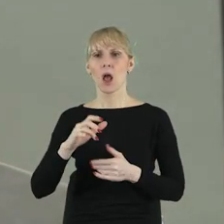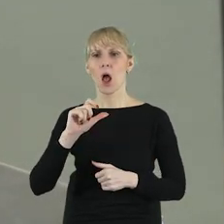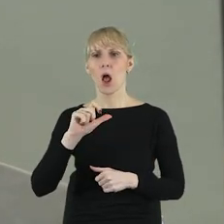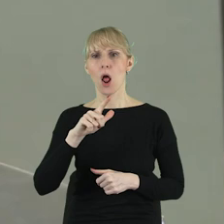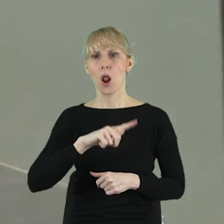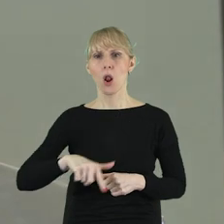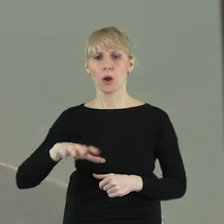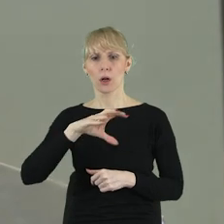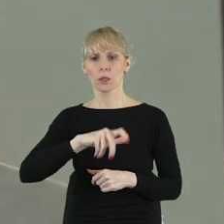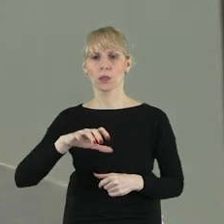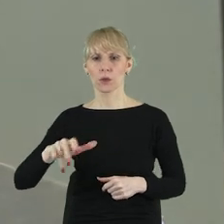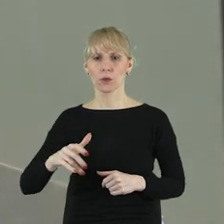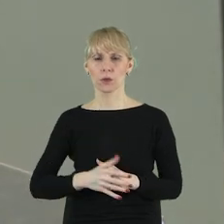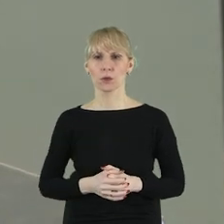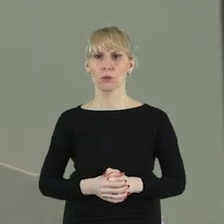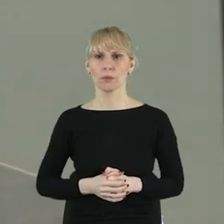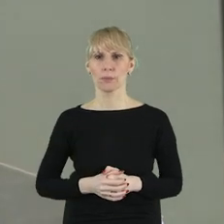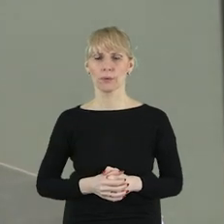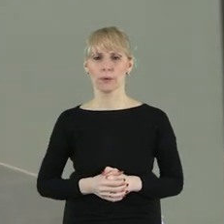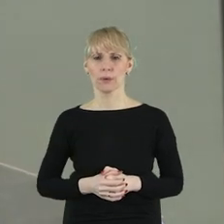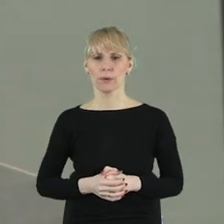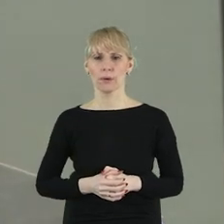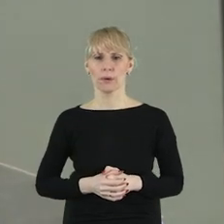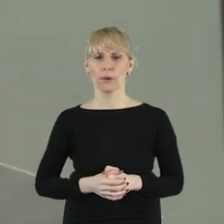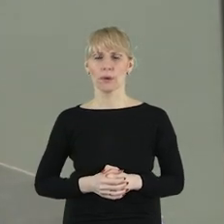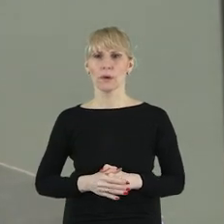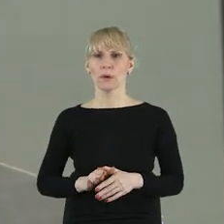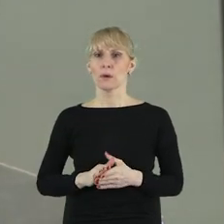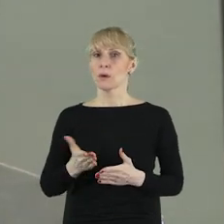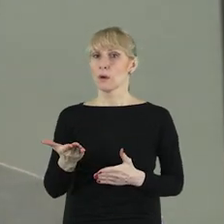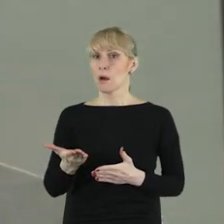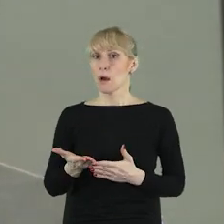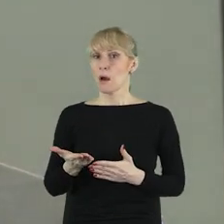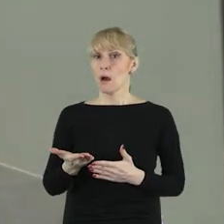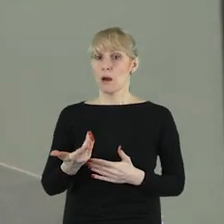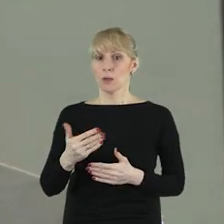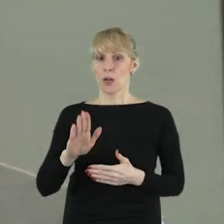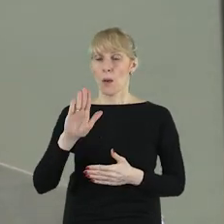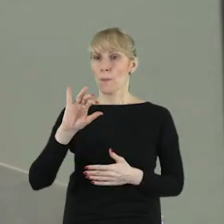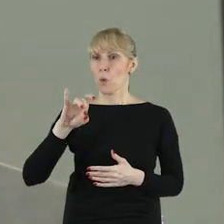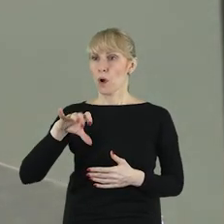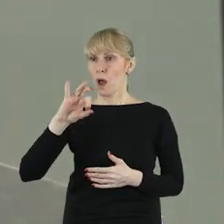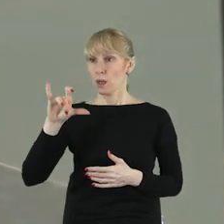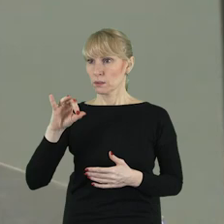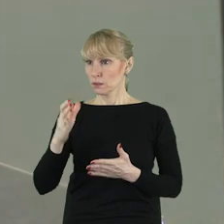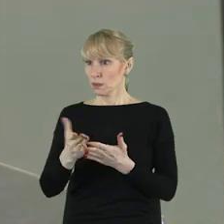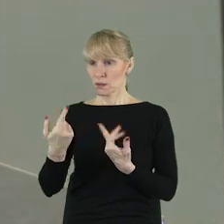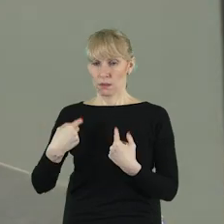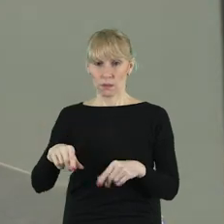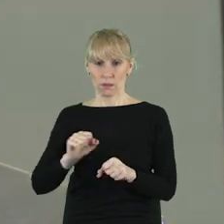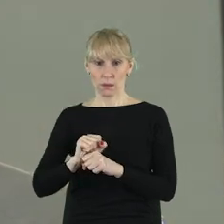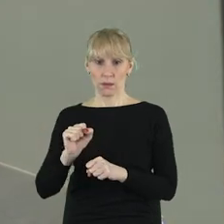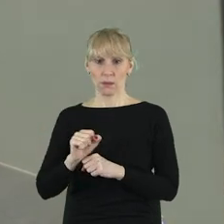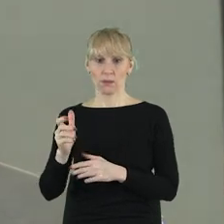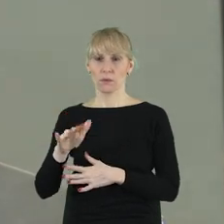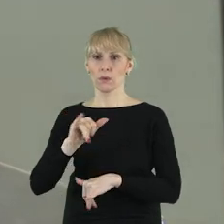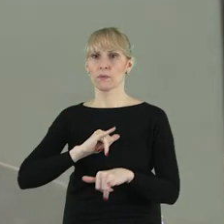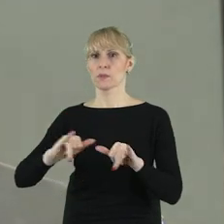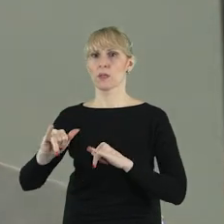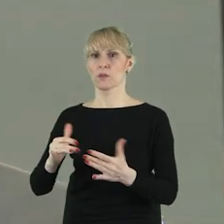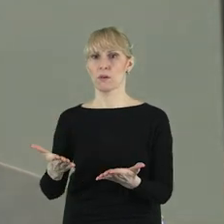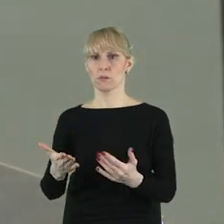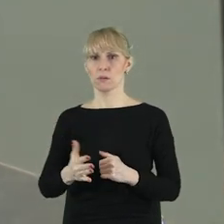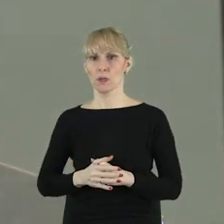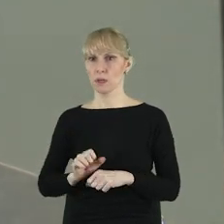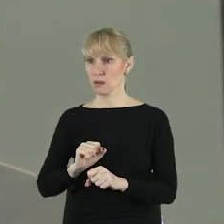grup działania. Z całym szacunkiem dla pana Marcina, ale on nie jest przedstawicielem lokalnych grup działania, chyba że jesteś gdzieś w